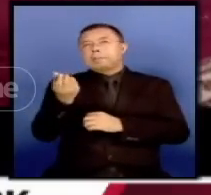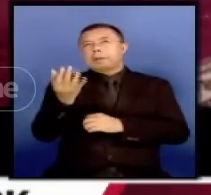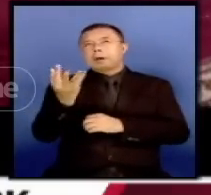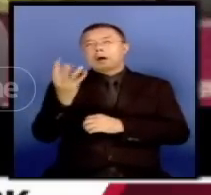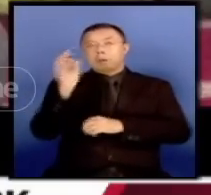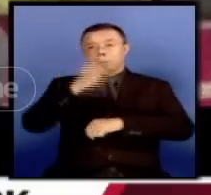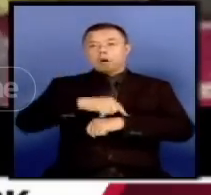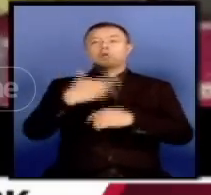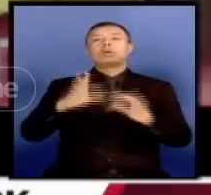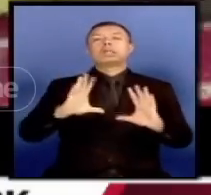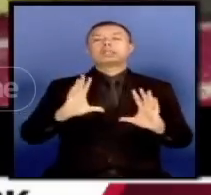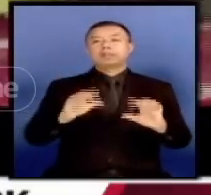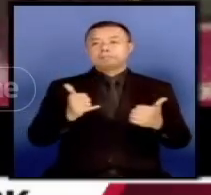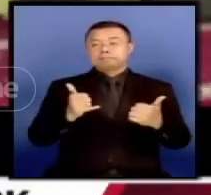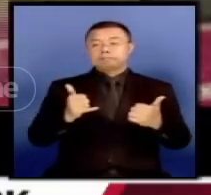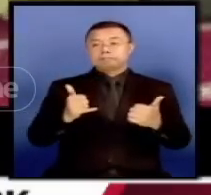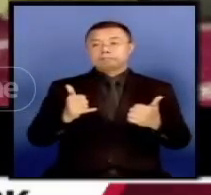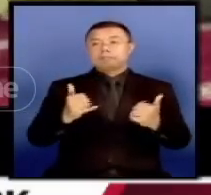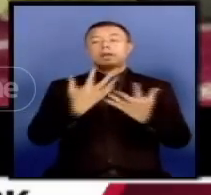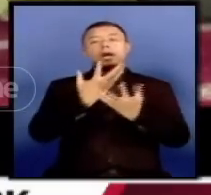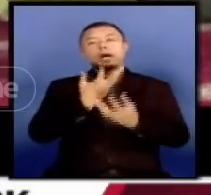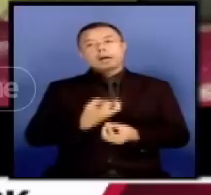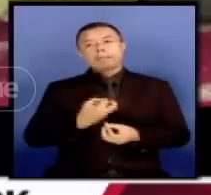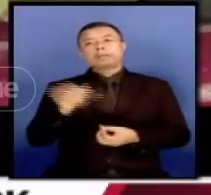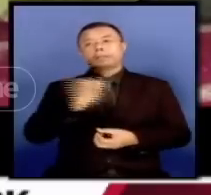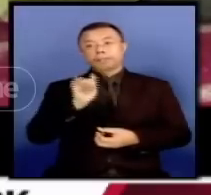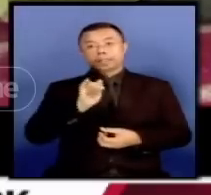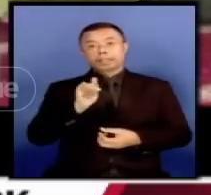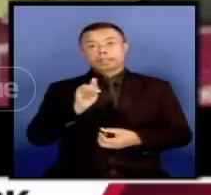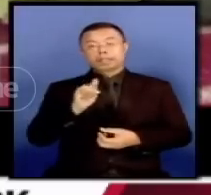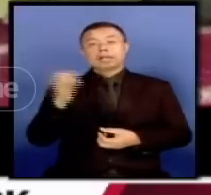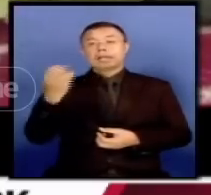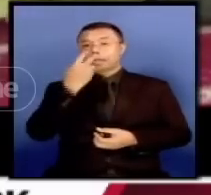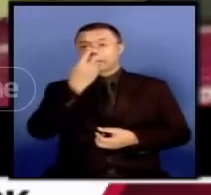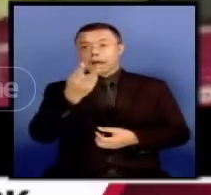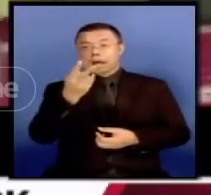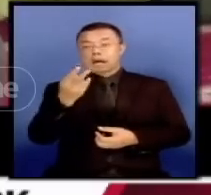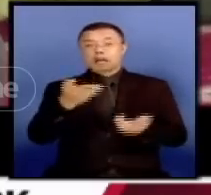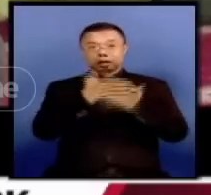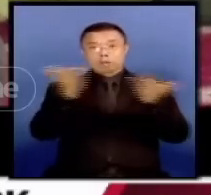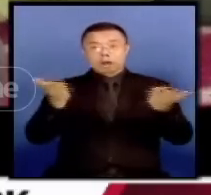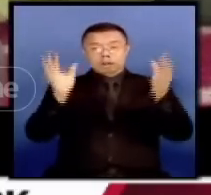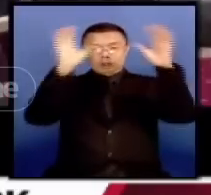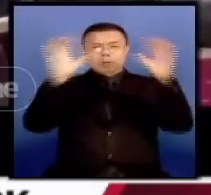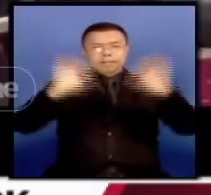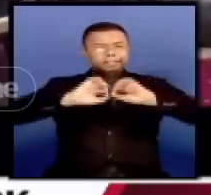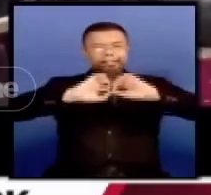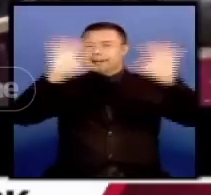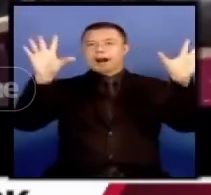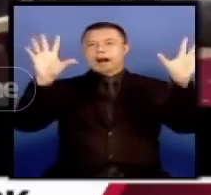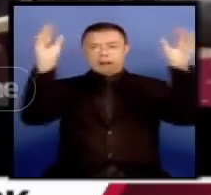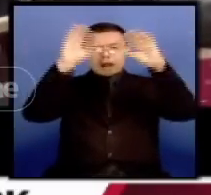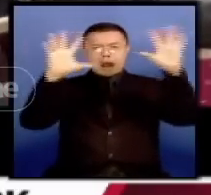mereka sudah bersiap. Dan diharapkan seperti yang Boni dan pemirsa saksikan, udara cuaca cerah, tidak ada